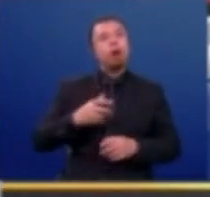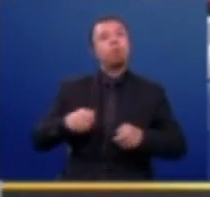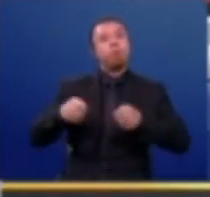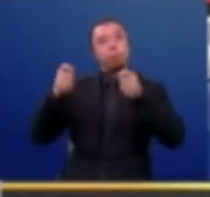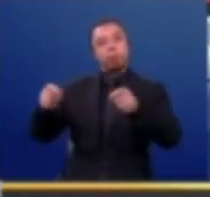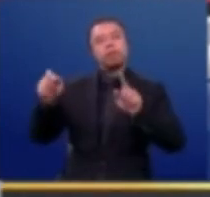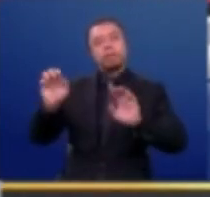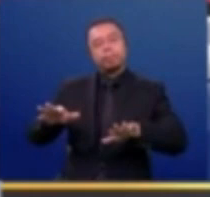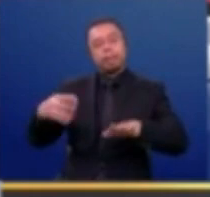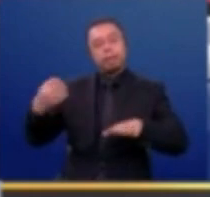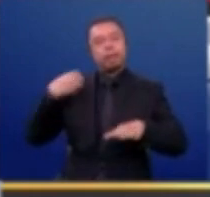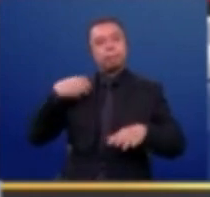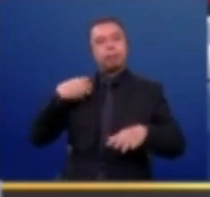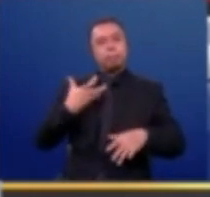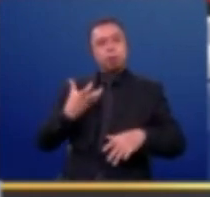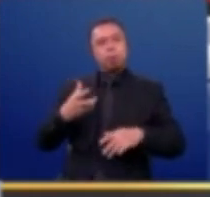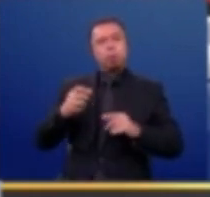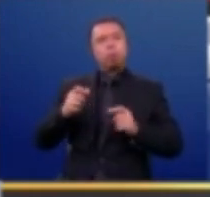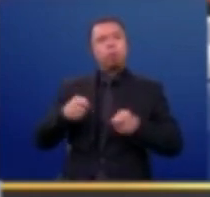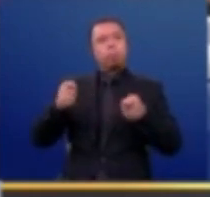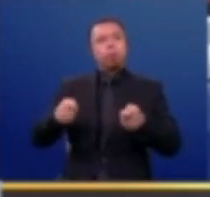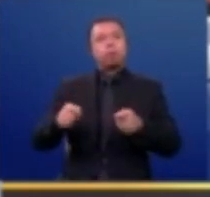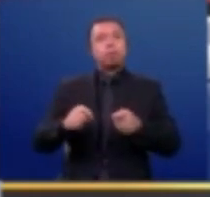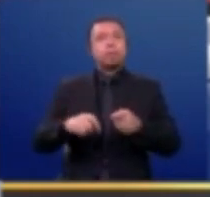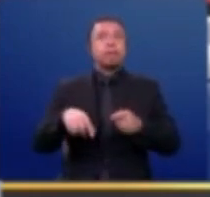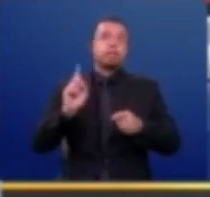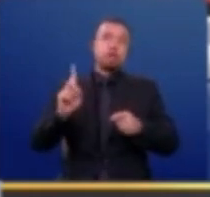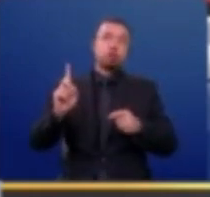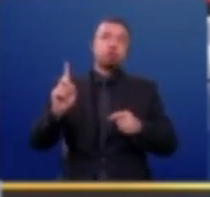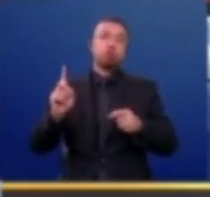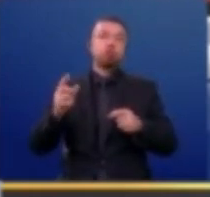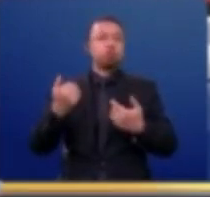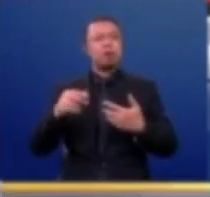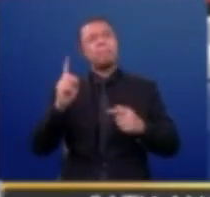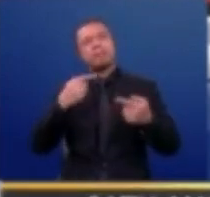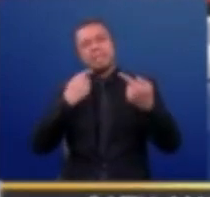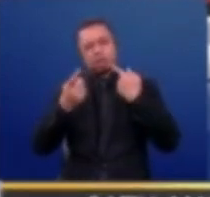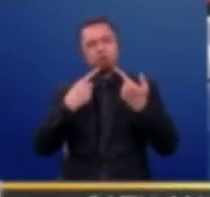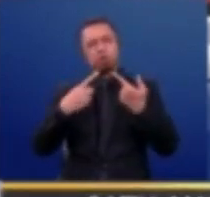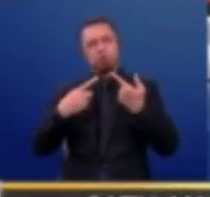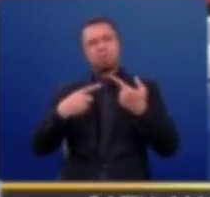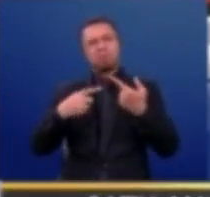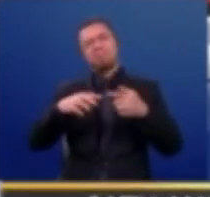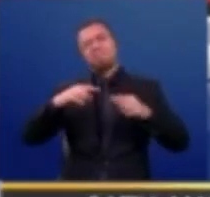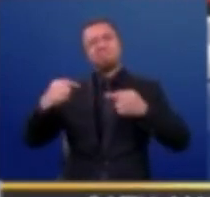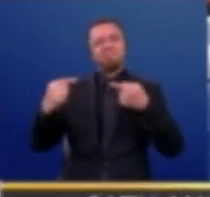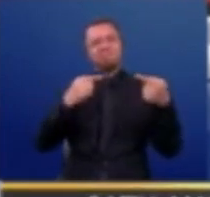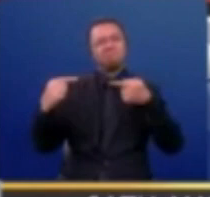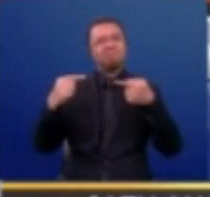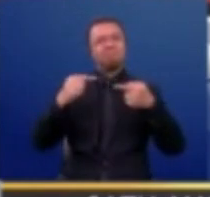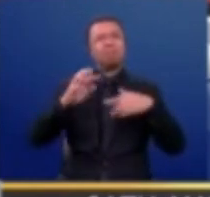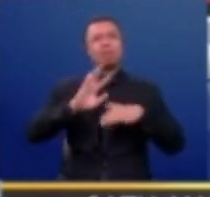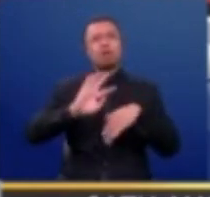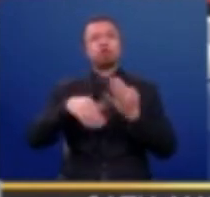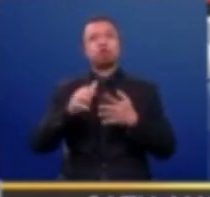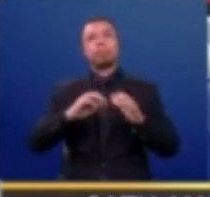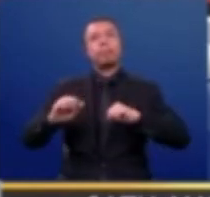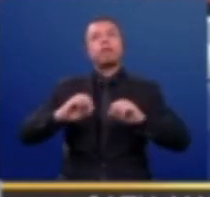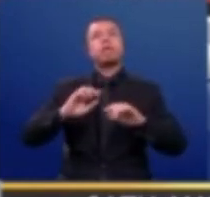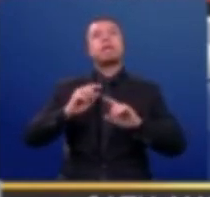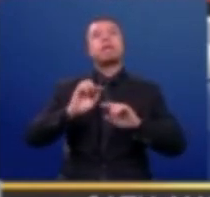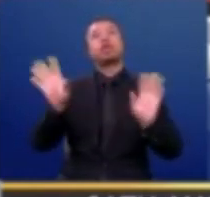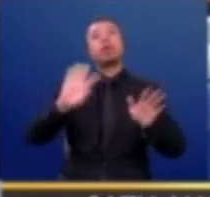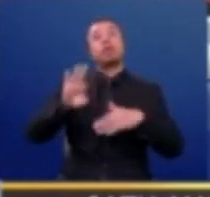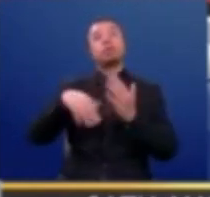sementara Amerika Serikat ingin proposal yang satunya sudah pasti alot dan di WTO ini tidak bisa bergerak kecuali semuanya sudah setuju. Jadi